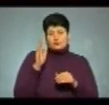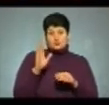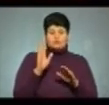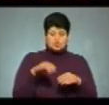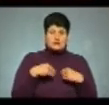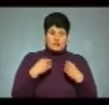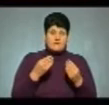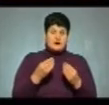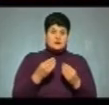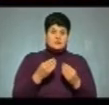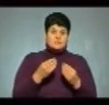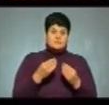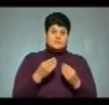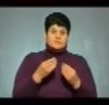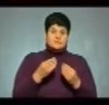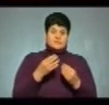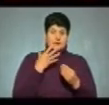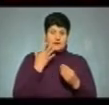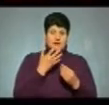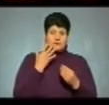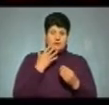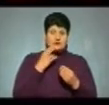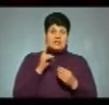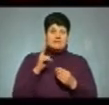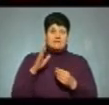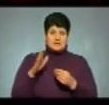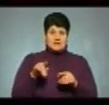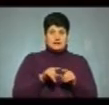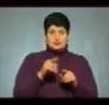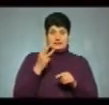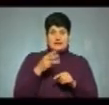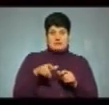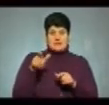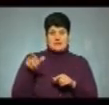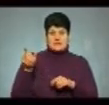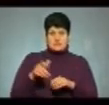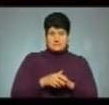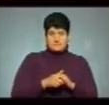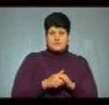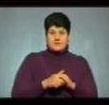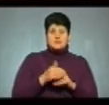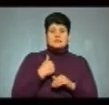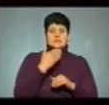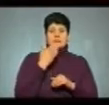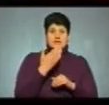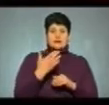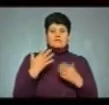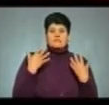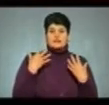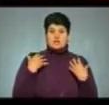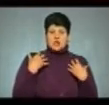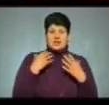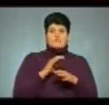подавати теплоносій на квартири також на 3 під'їзди. Ми запитали у начальника виробничого